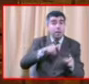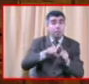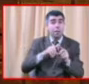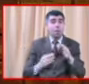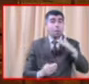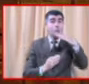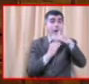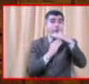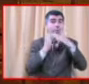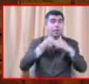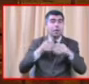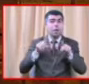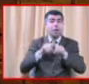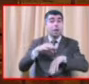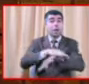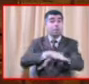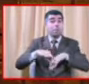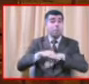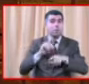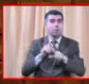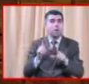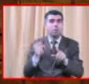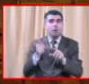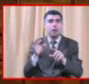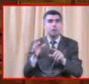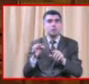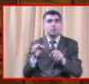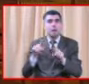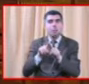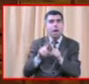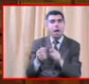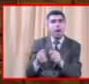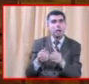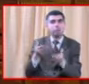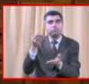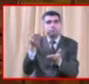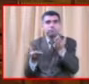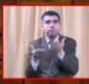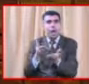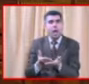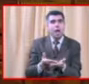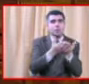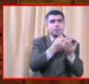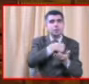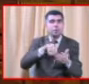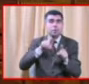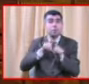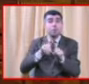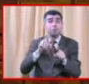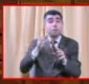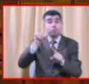قانوني لمجلس المنافسه، ما تنعرفوش اليوم اش كيشكل هذا المشكل على مستوى المنافسه. هاد لي فيزيون الى حتى الا ما كانوش